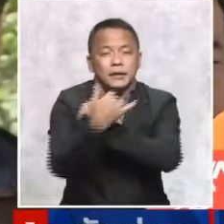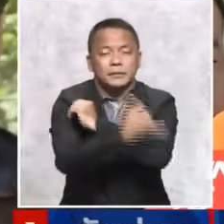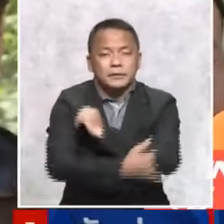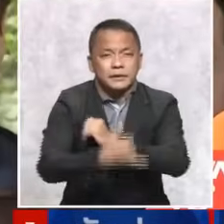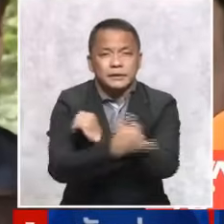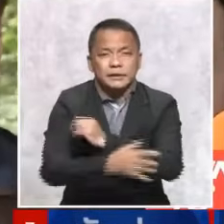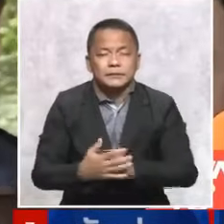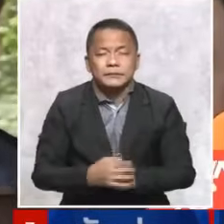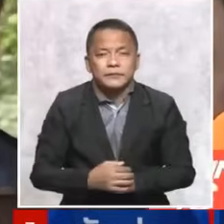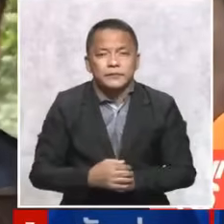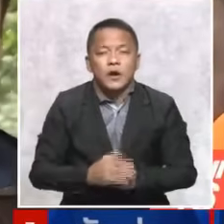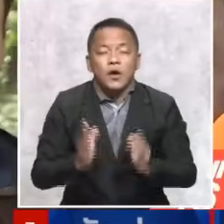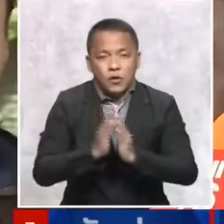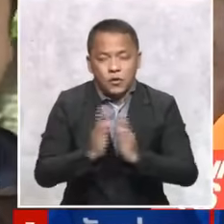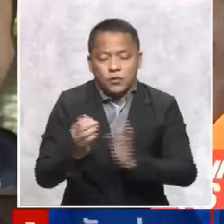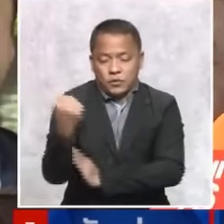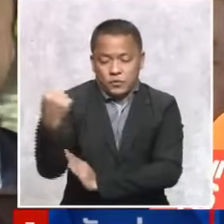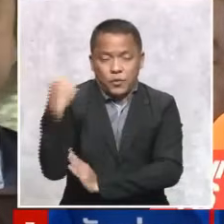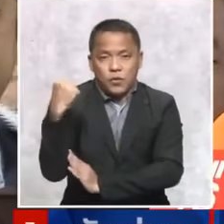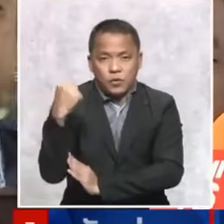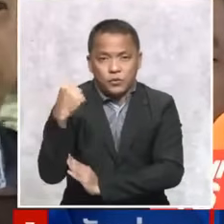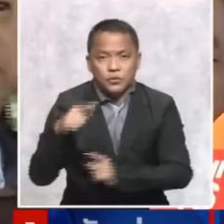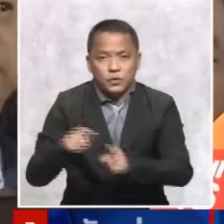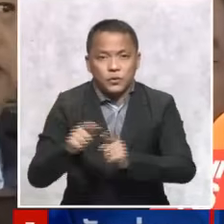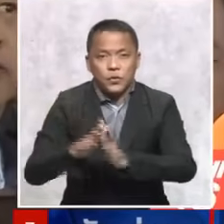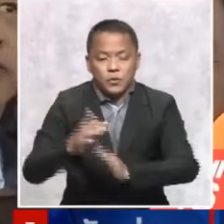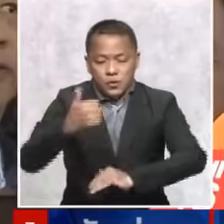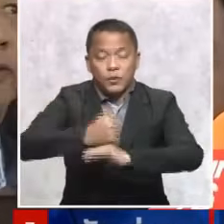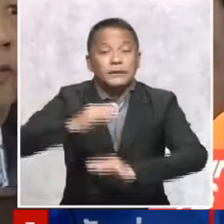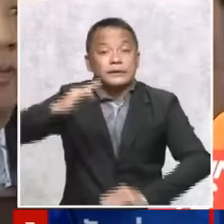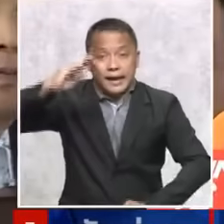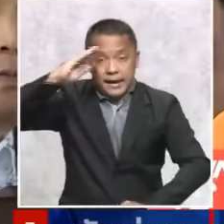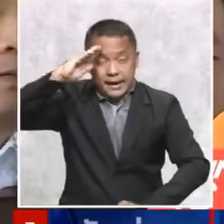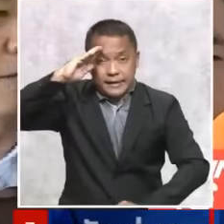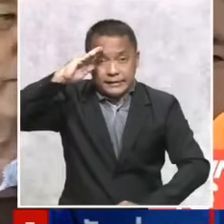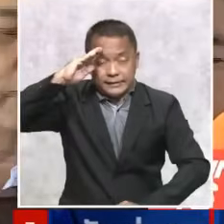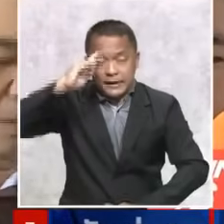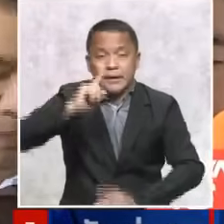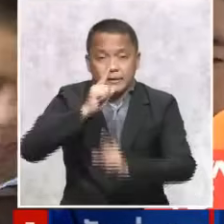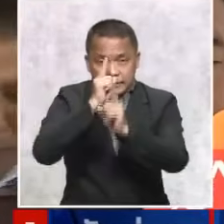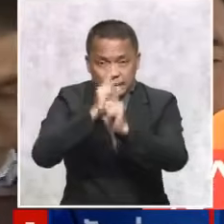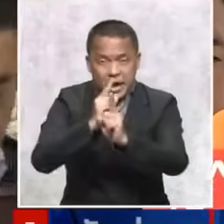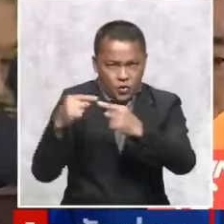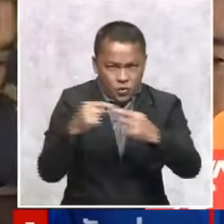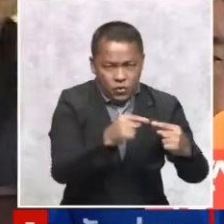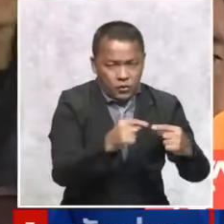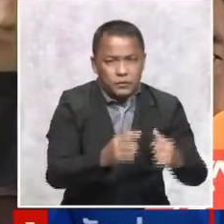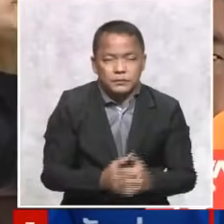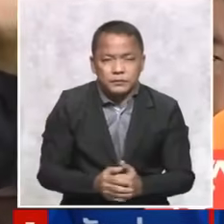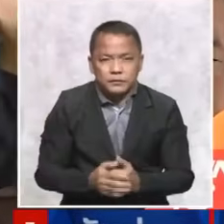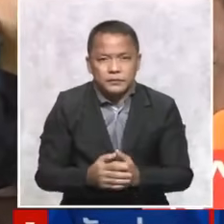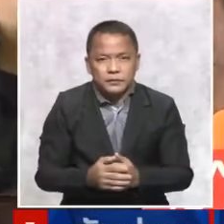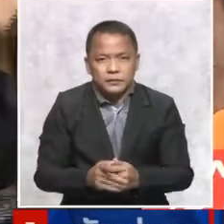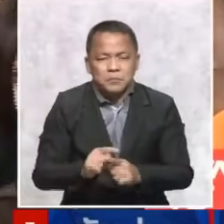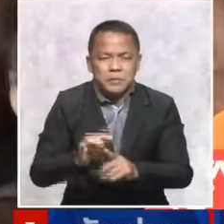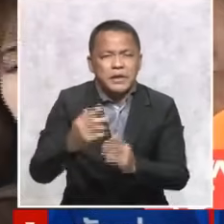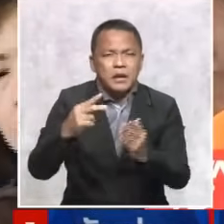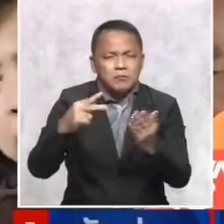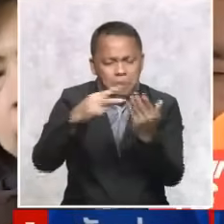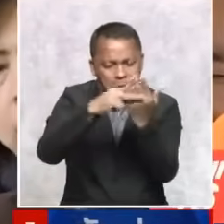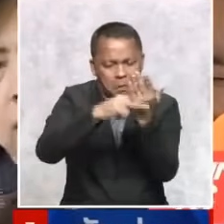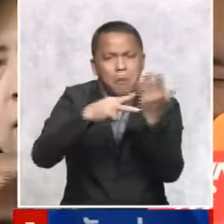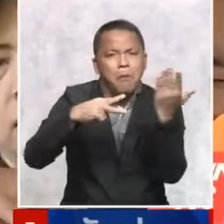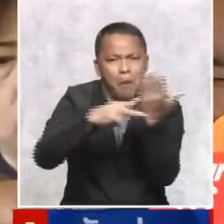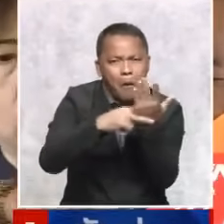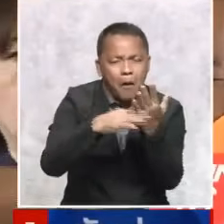างความมั่นคงนะครับนำโดยท่านผู้บัญชาการทหารสูงสุดซึ่งท่านได้ติดตามไหมนะครับที่บางช่วงข่าวหาย